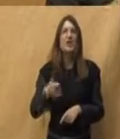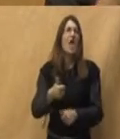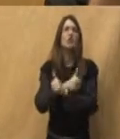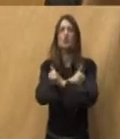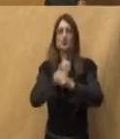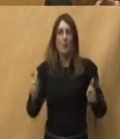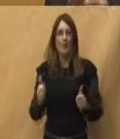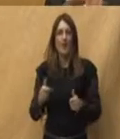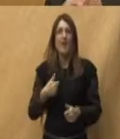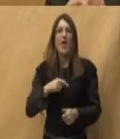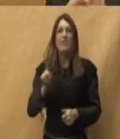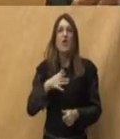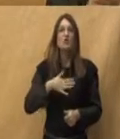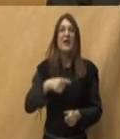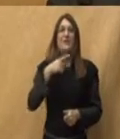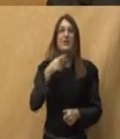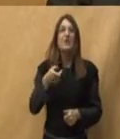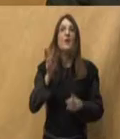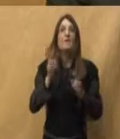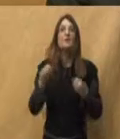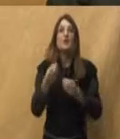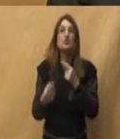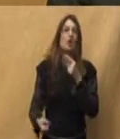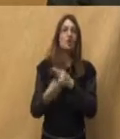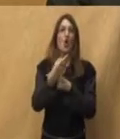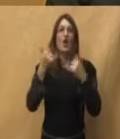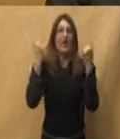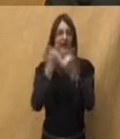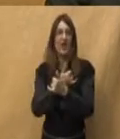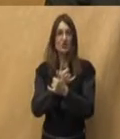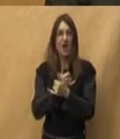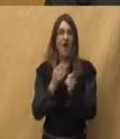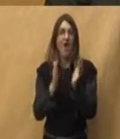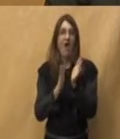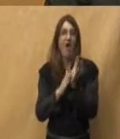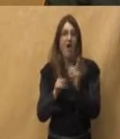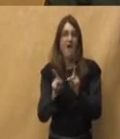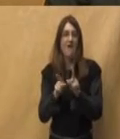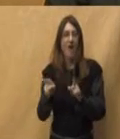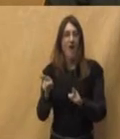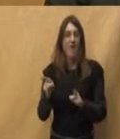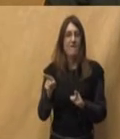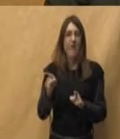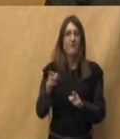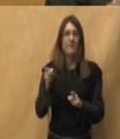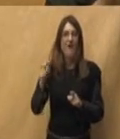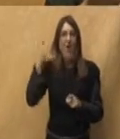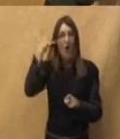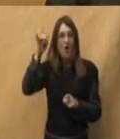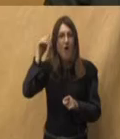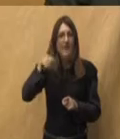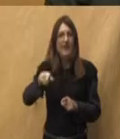neću reći da se ne može dogoditi da nešto prodre kroz taj sustav. Imali smo slučaj te govedine u lazanjama,